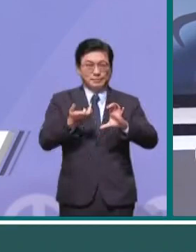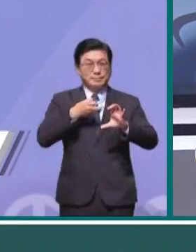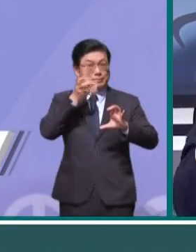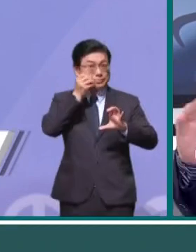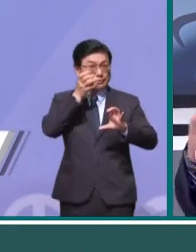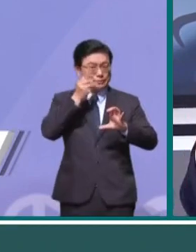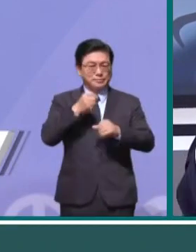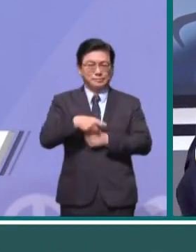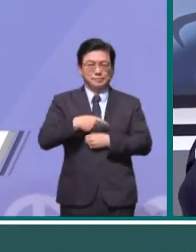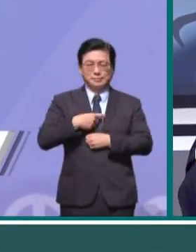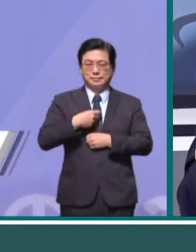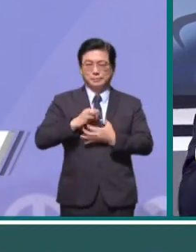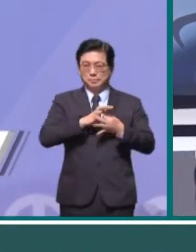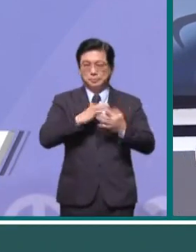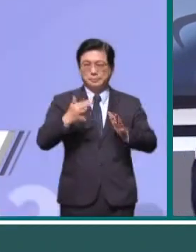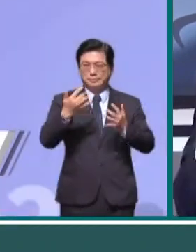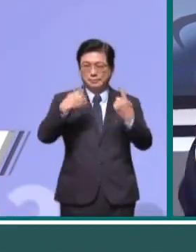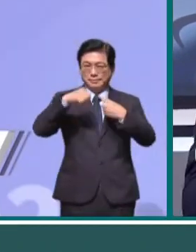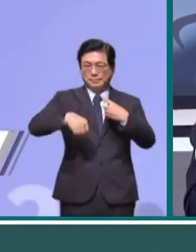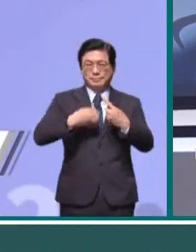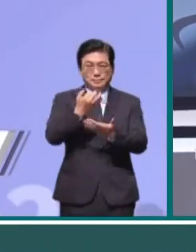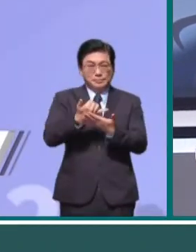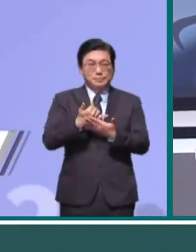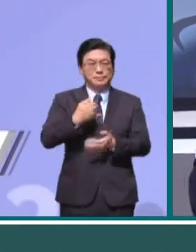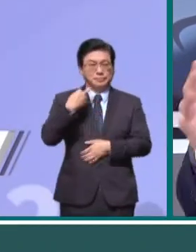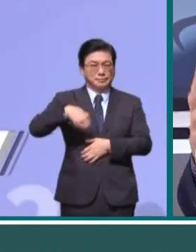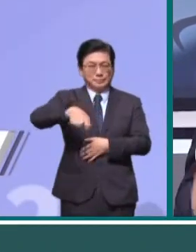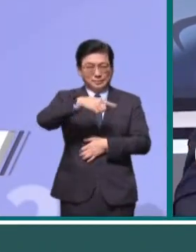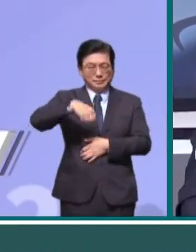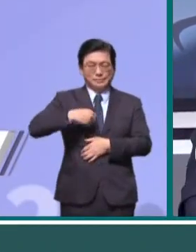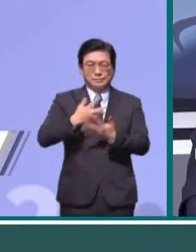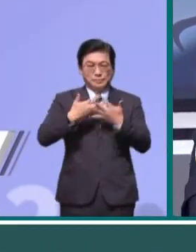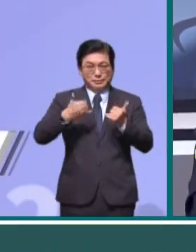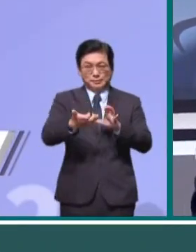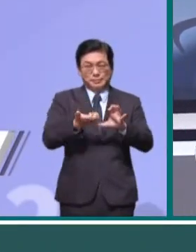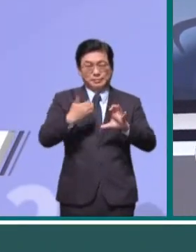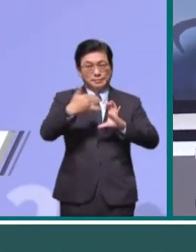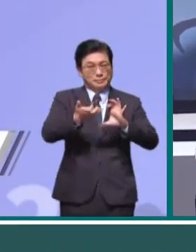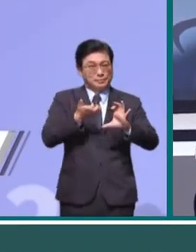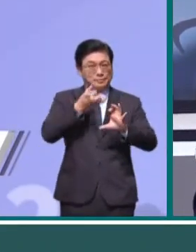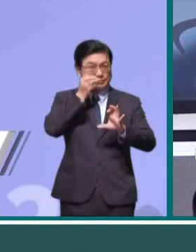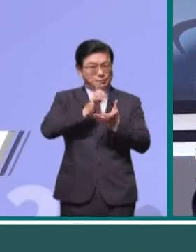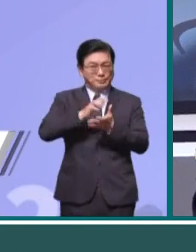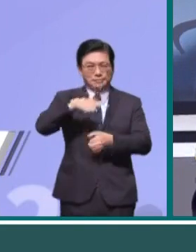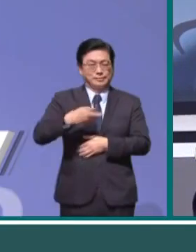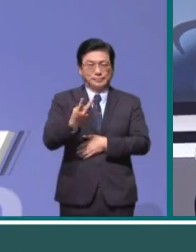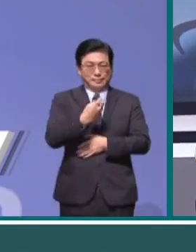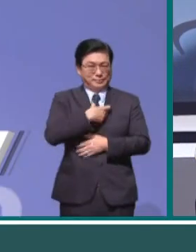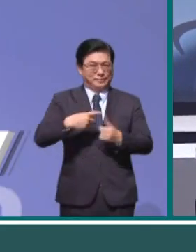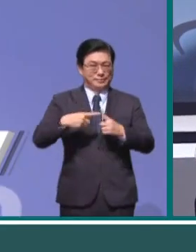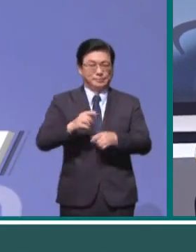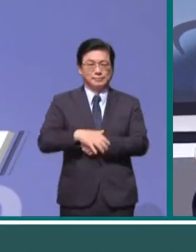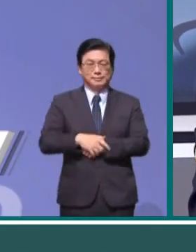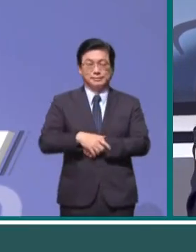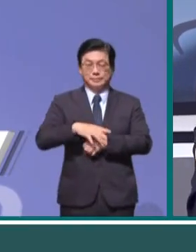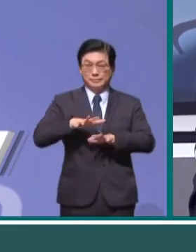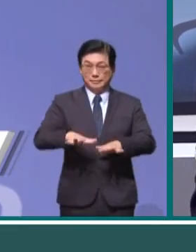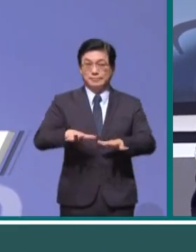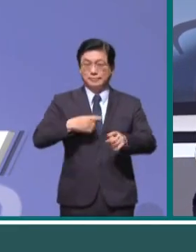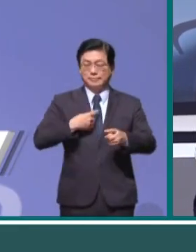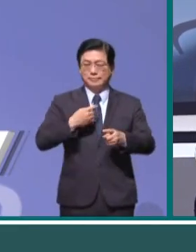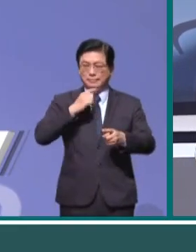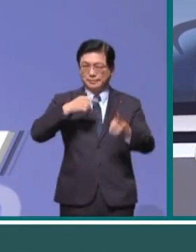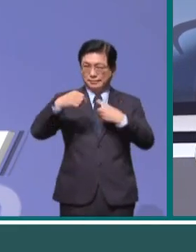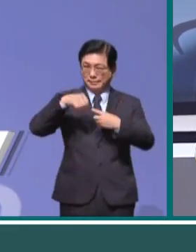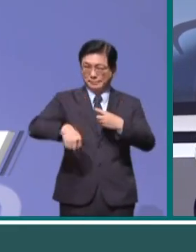没有必然的相关哦。哦，他并没有必然，因为两个行业性质其实差很多。那你又去讲矽谷律师，就问社会住宅，